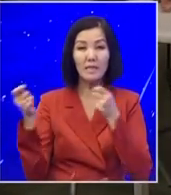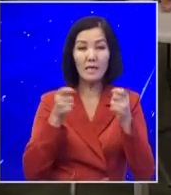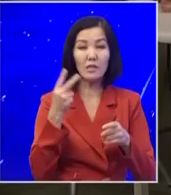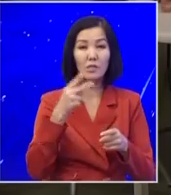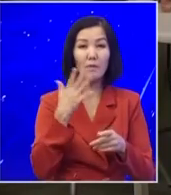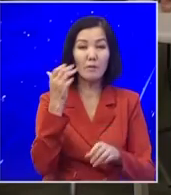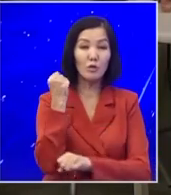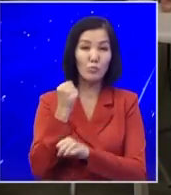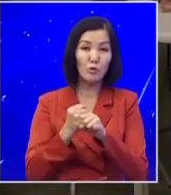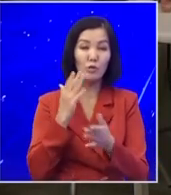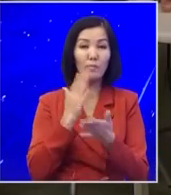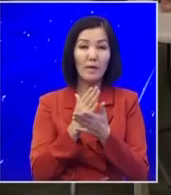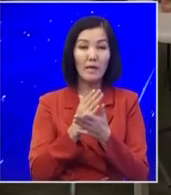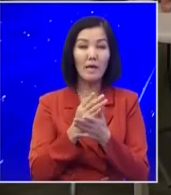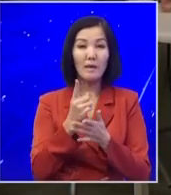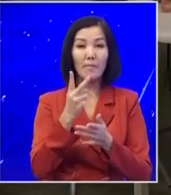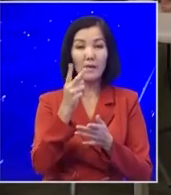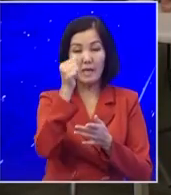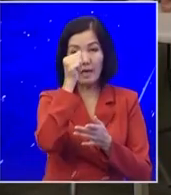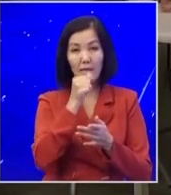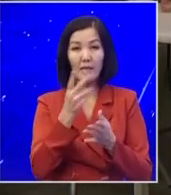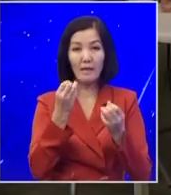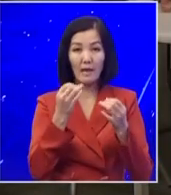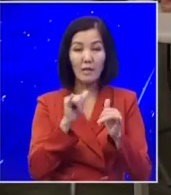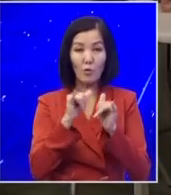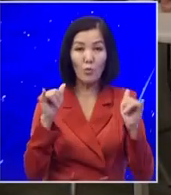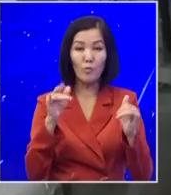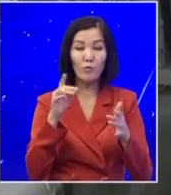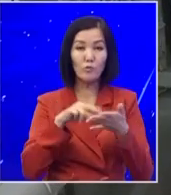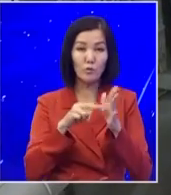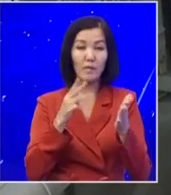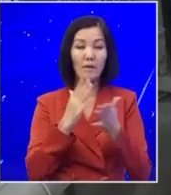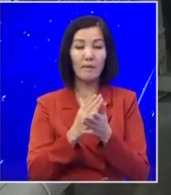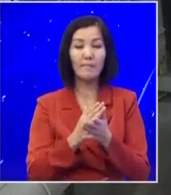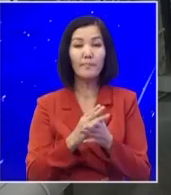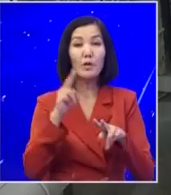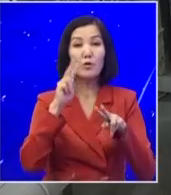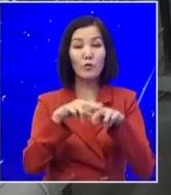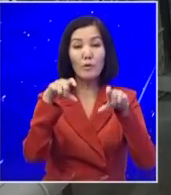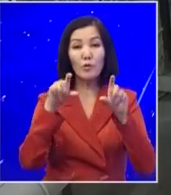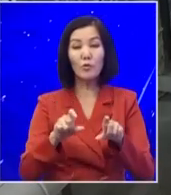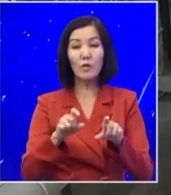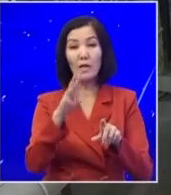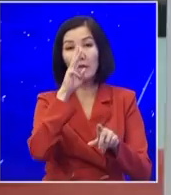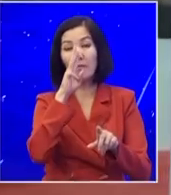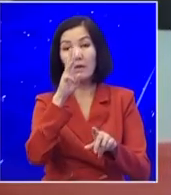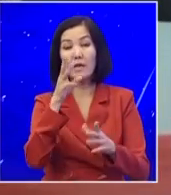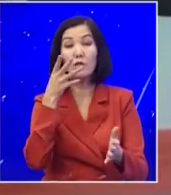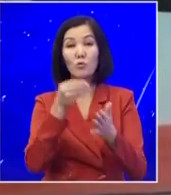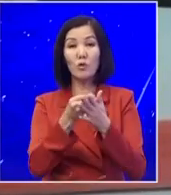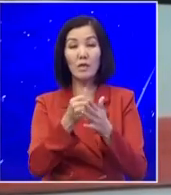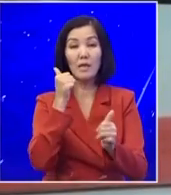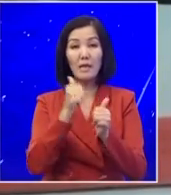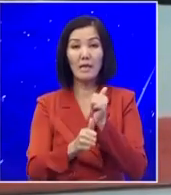қазір 25 жұмысшы бар. Алдағы 1-2 айда олардың саны 2 есеге арттыру жоспарда. Мұндағыларға еңбегі үшін жалақы төленеді. Ай сайын